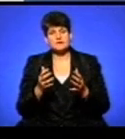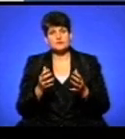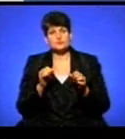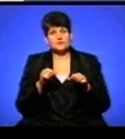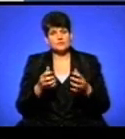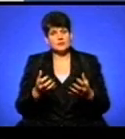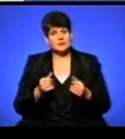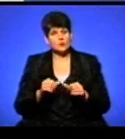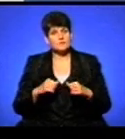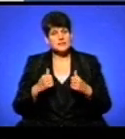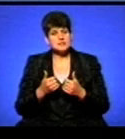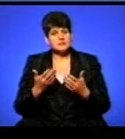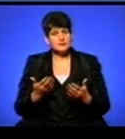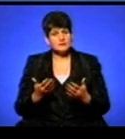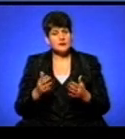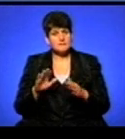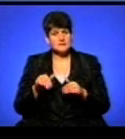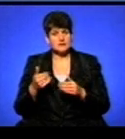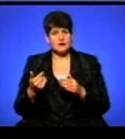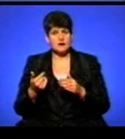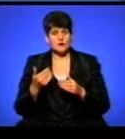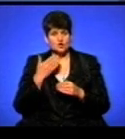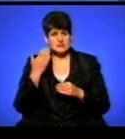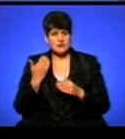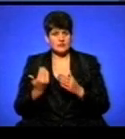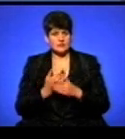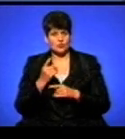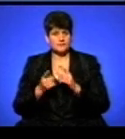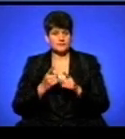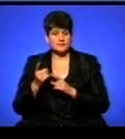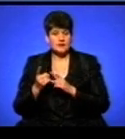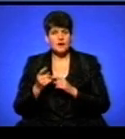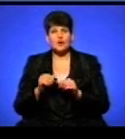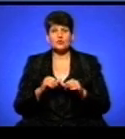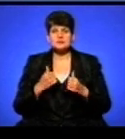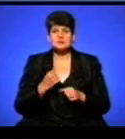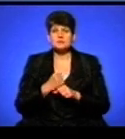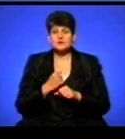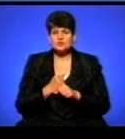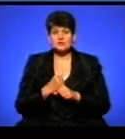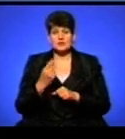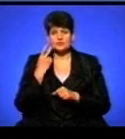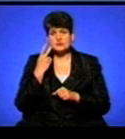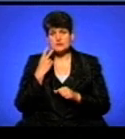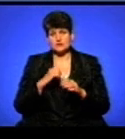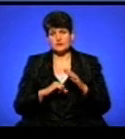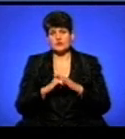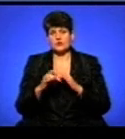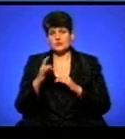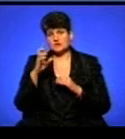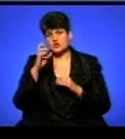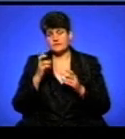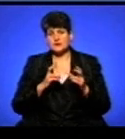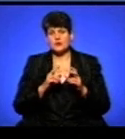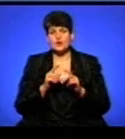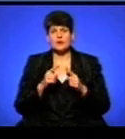комісія після останніх нововведень? Комісії діють на постійній основі при районних державних адміністраціях